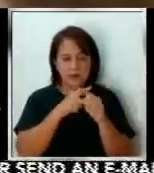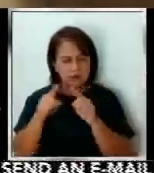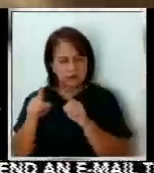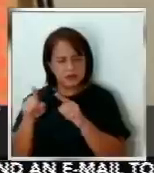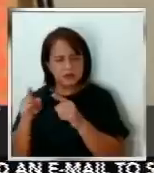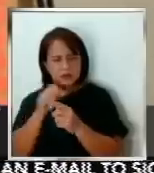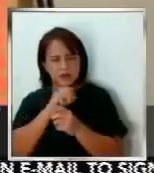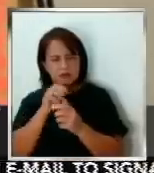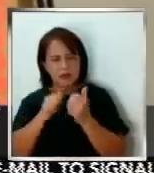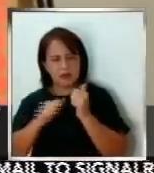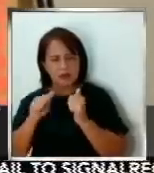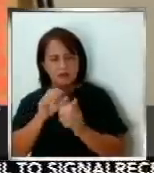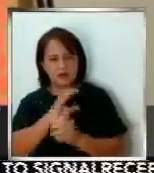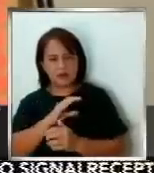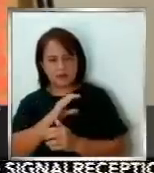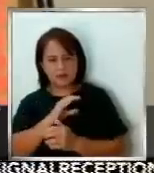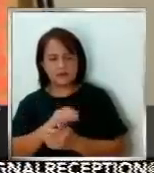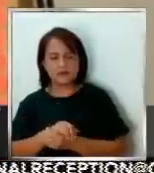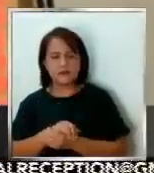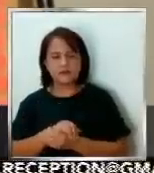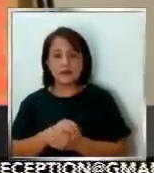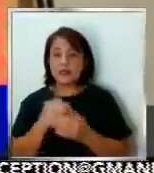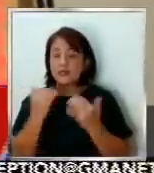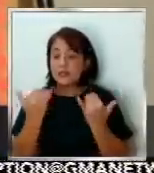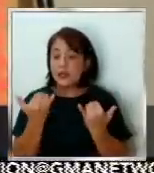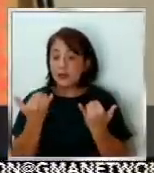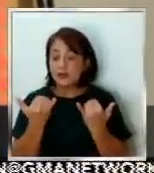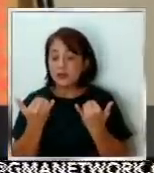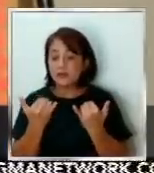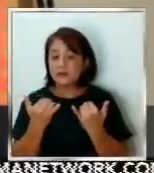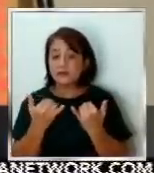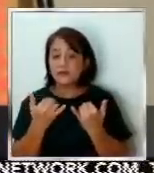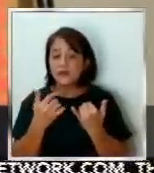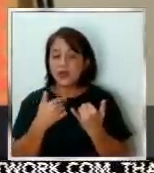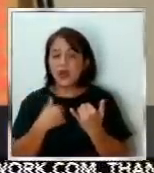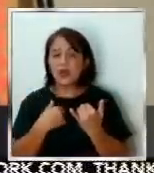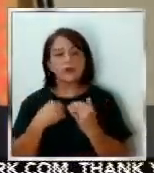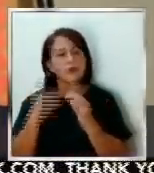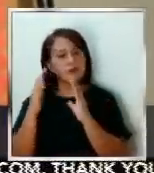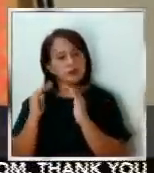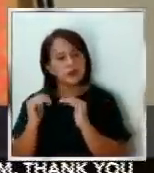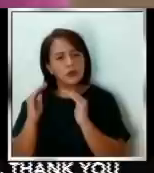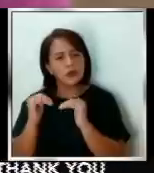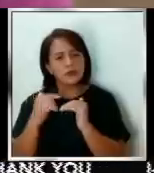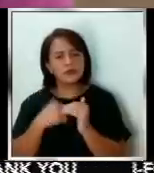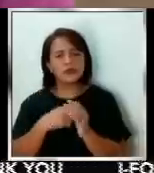telebisyon. This time ako yung soft, kahit papano, soft-spoken.